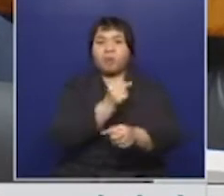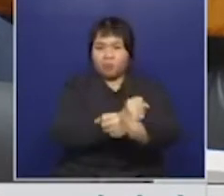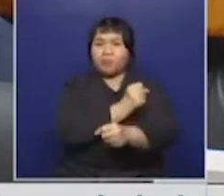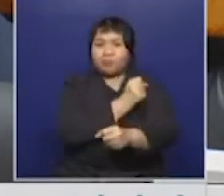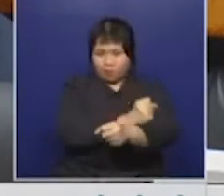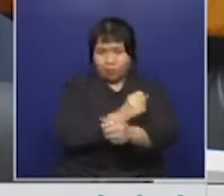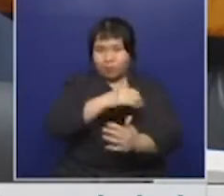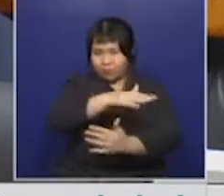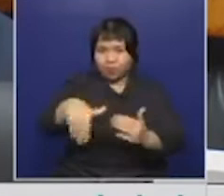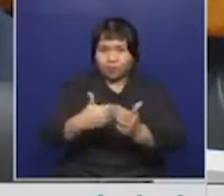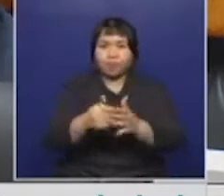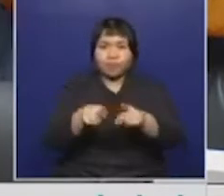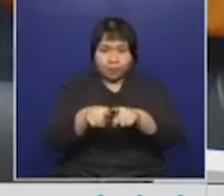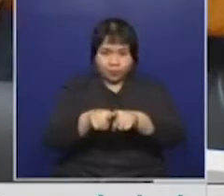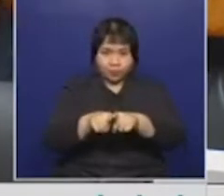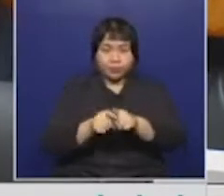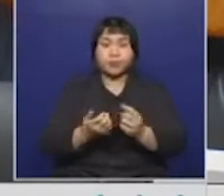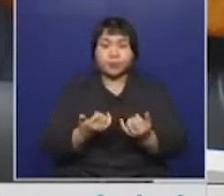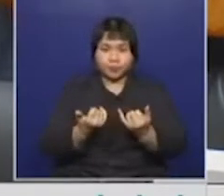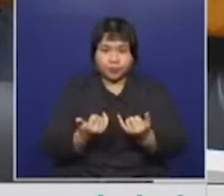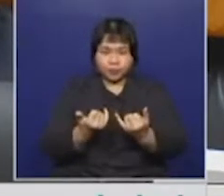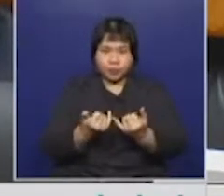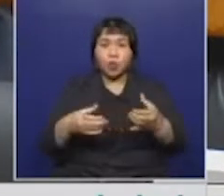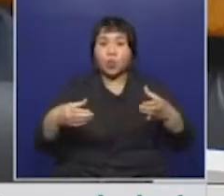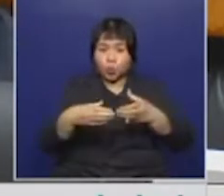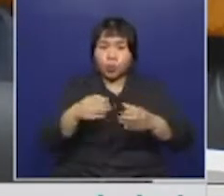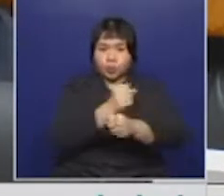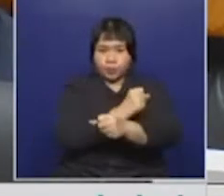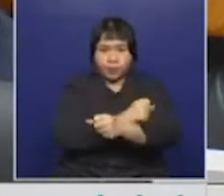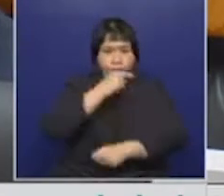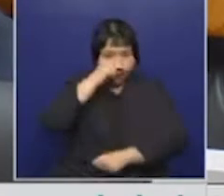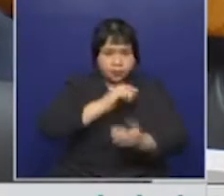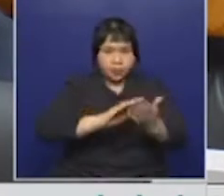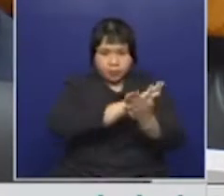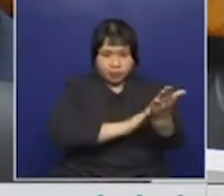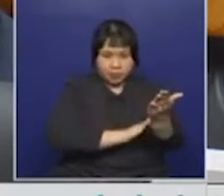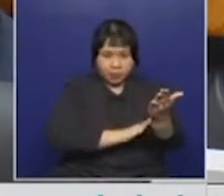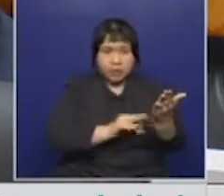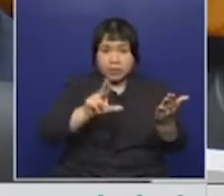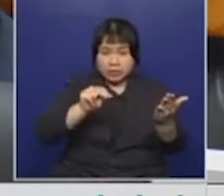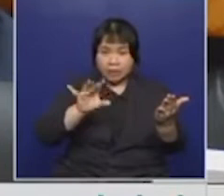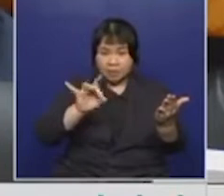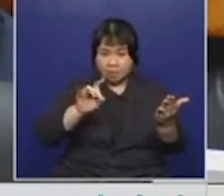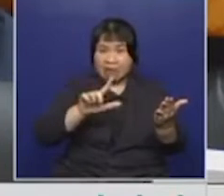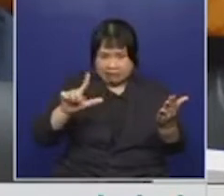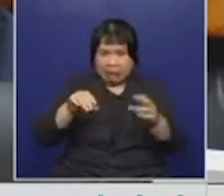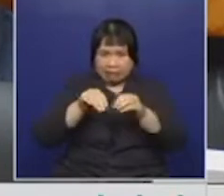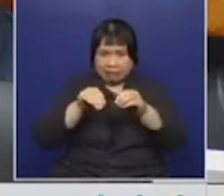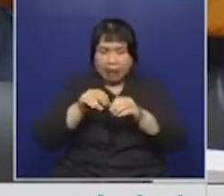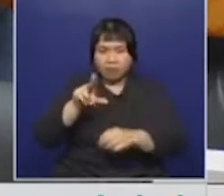ทั้งหมดของประเทศซึ่งณขณะนี้เนี่ยกำลังแรงงานของในประเทศไทยมีอยู่เกือบสามสิบแปดล้านขน